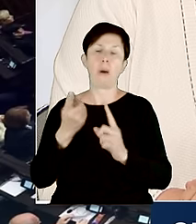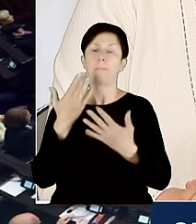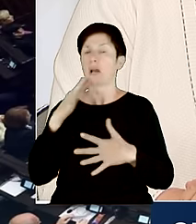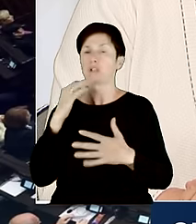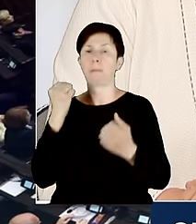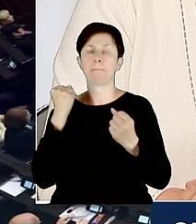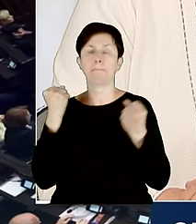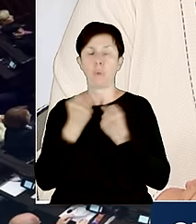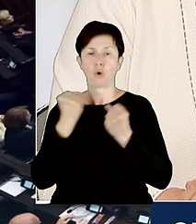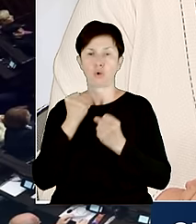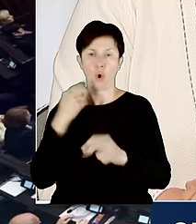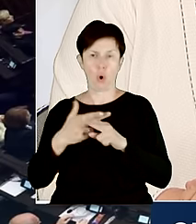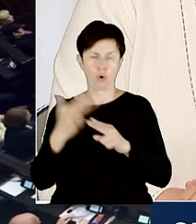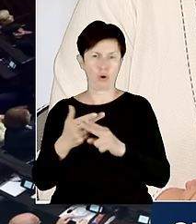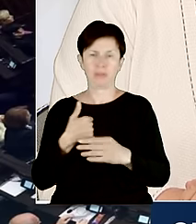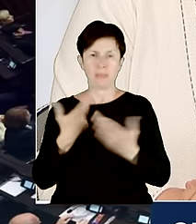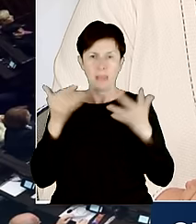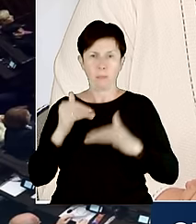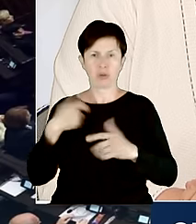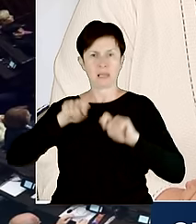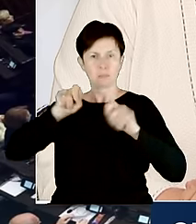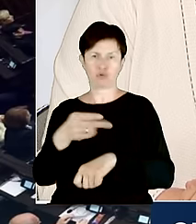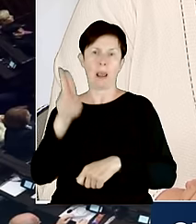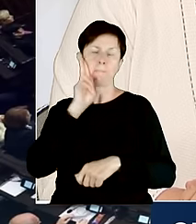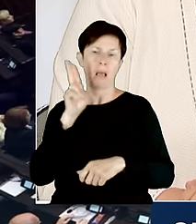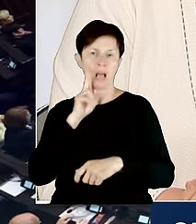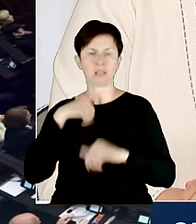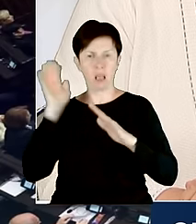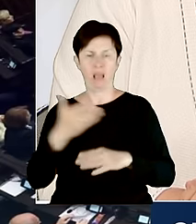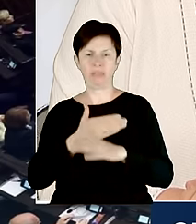na matce bycie w ciąży, kiedy ma